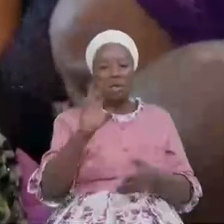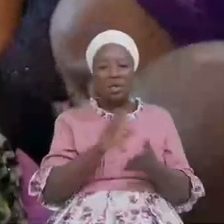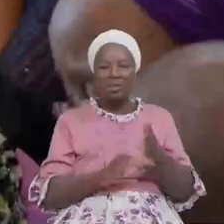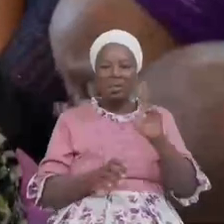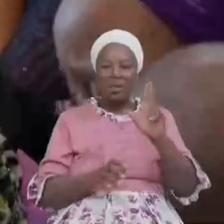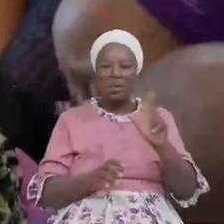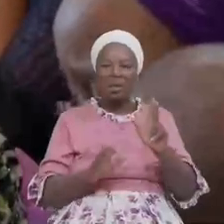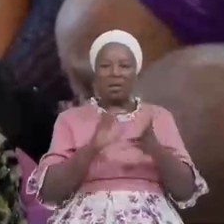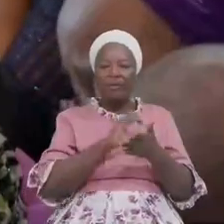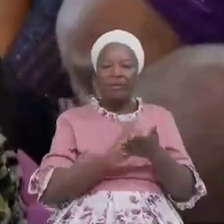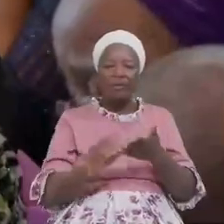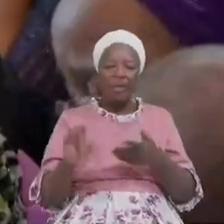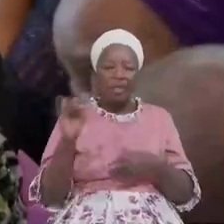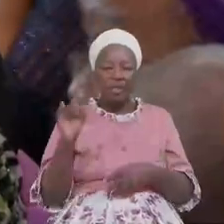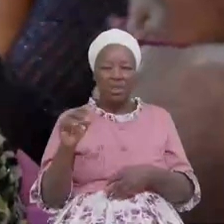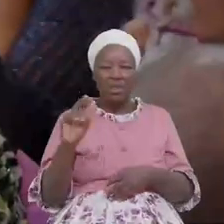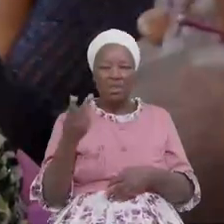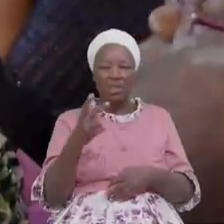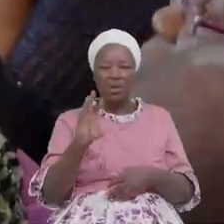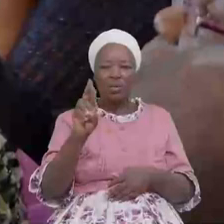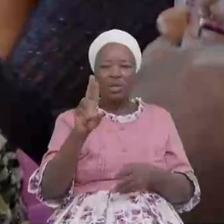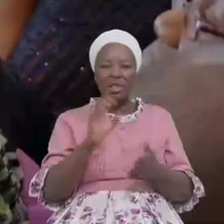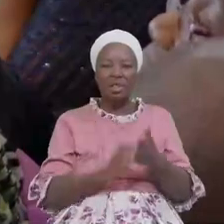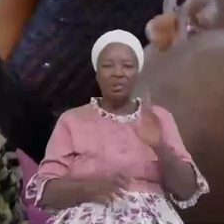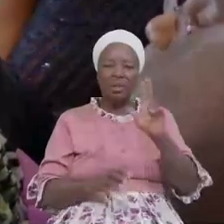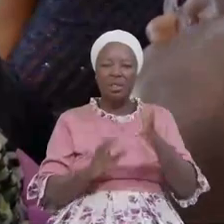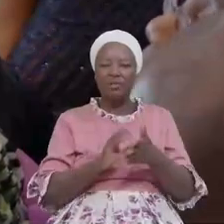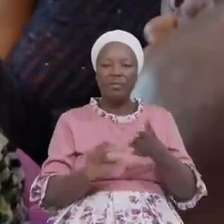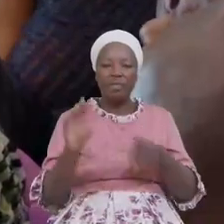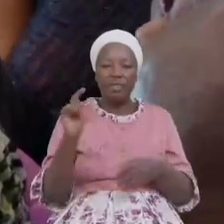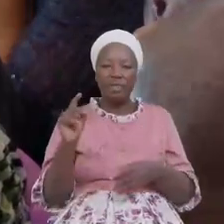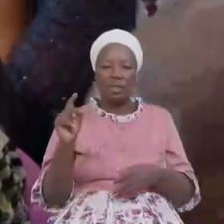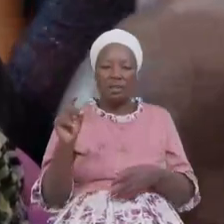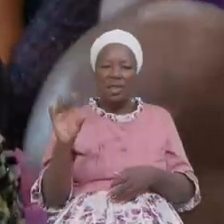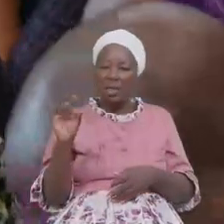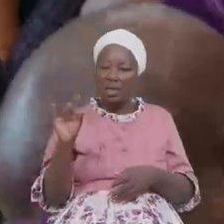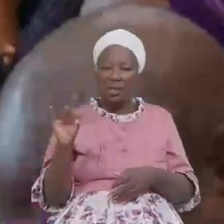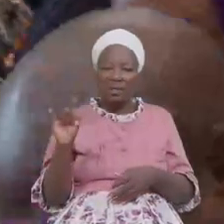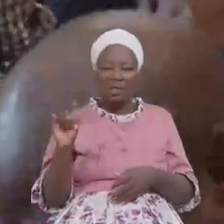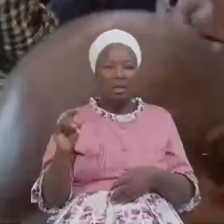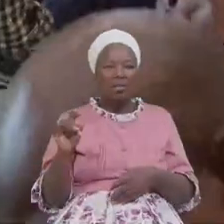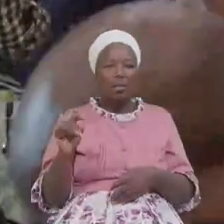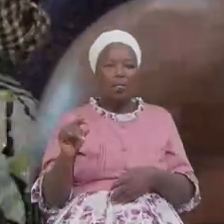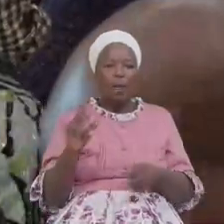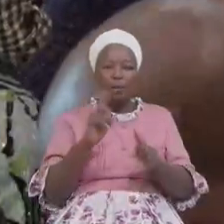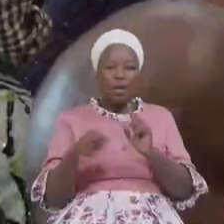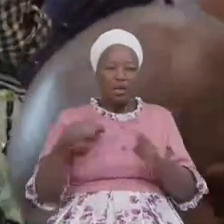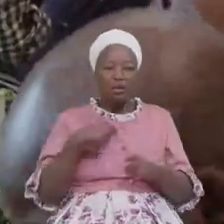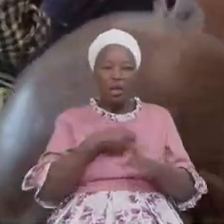verset 18. 2 Corinthiens chapitre 3, 18. 2 Corinthiens 3, 18.